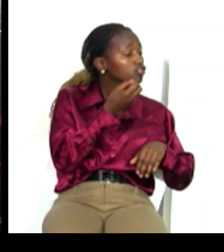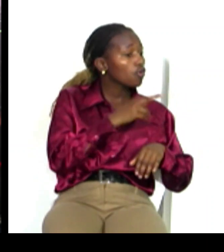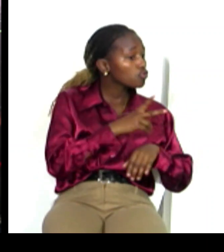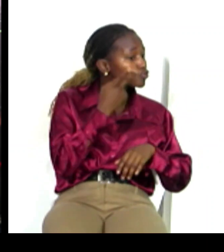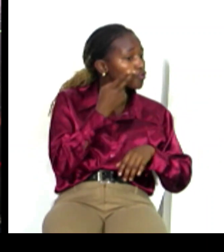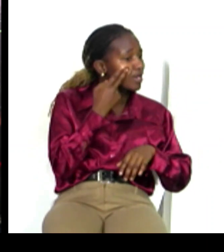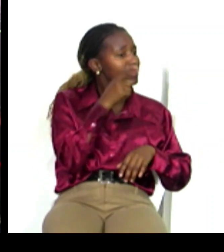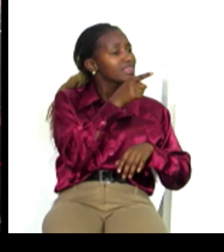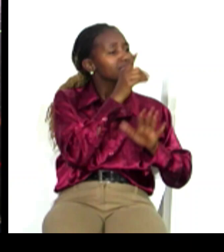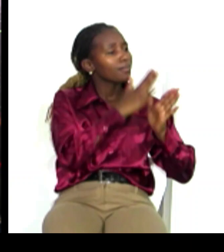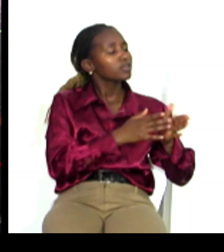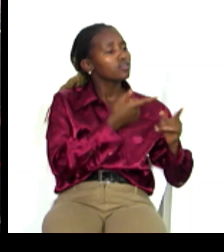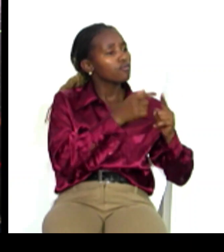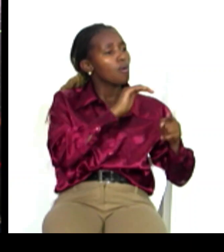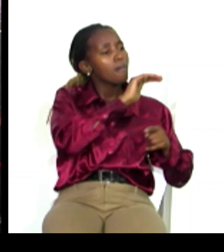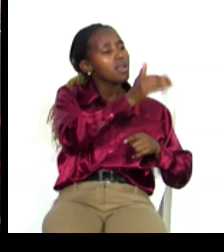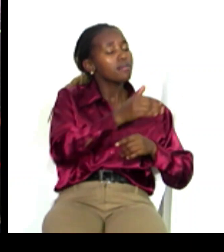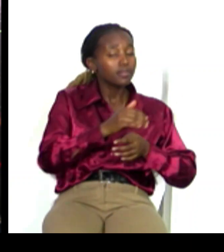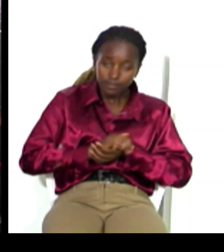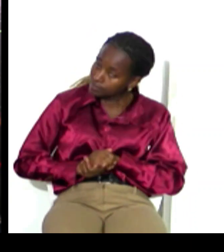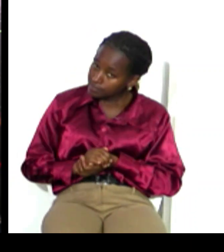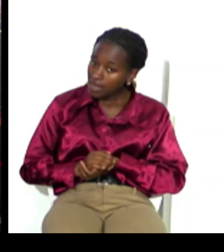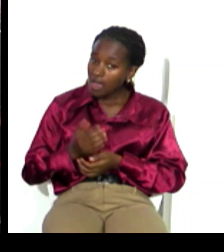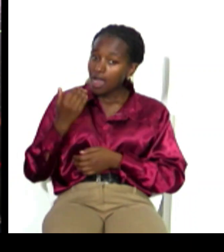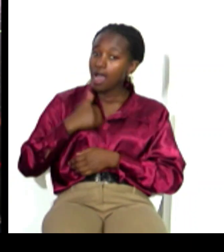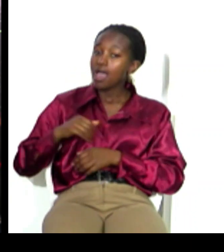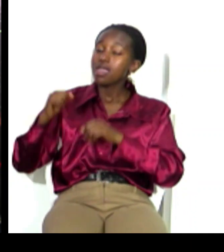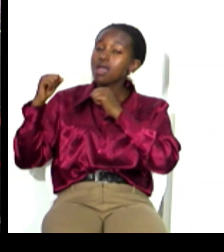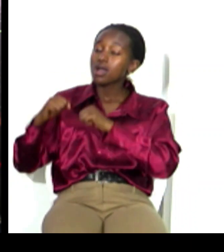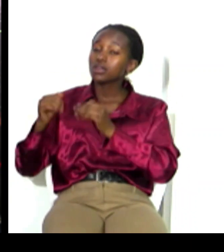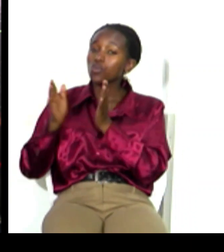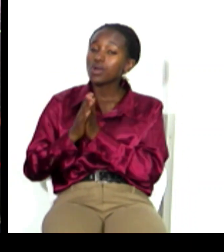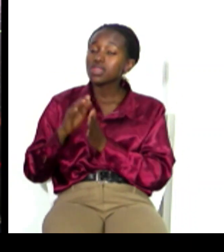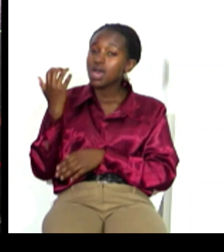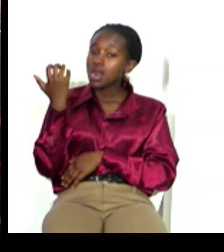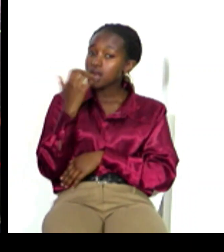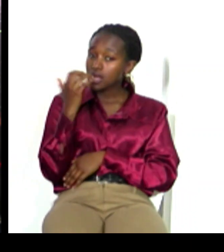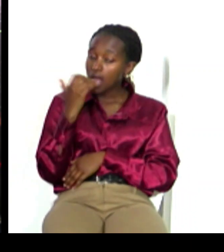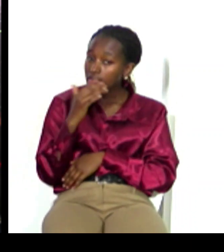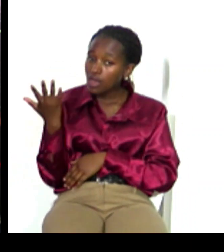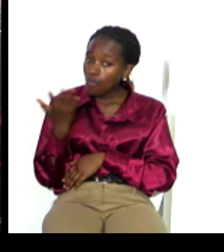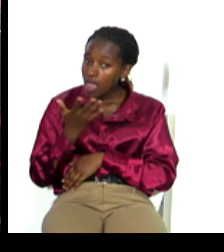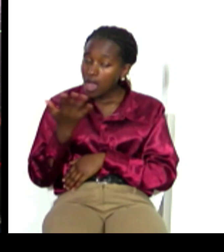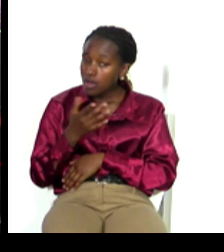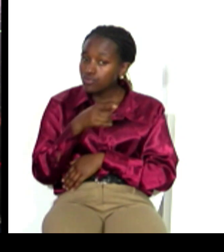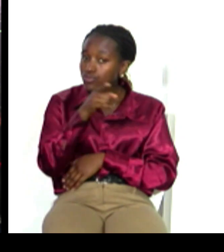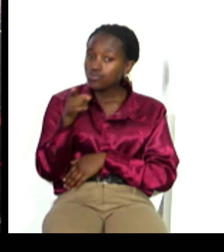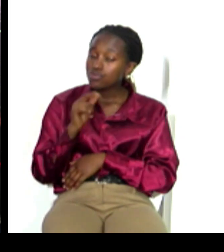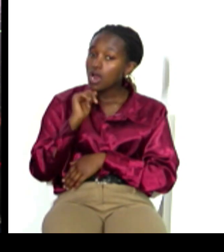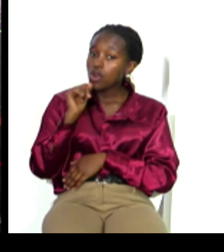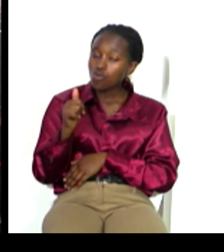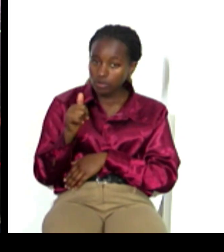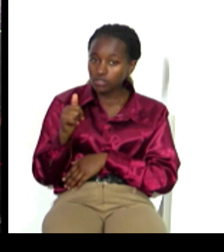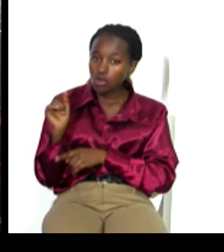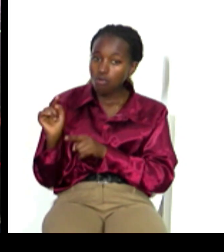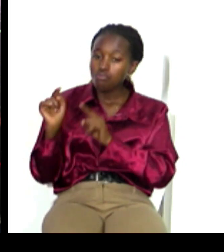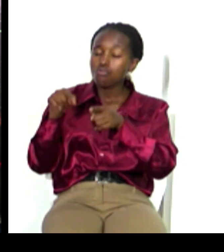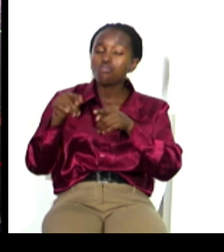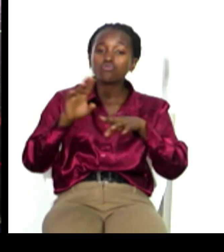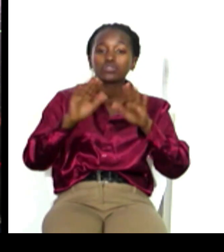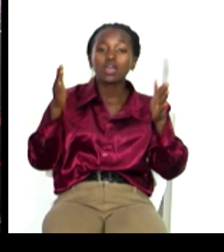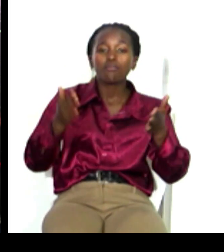mlima? I can agree with Rigathi that you cannot go kwa table kama una kitu ya kunegotiate